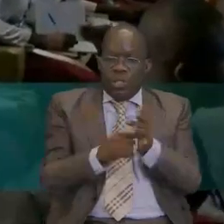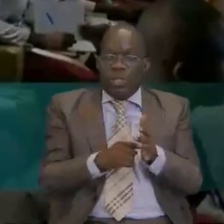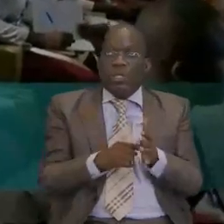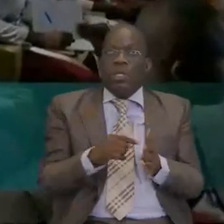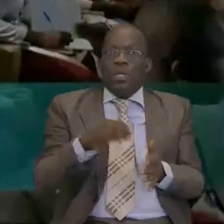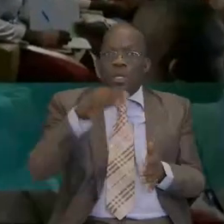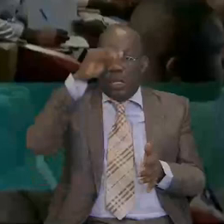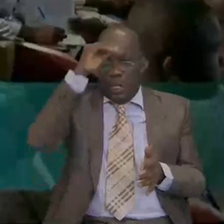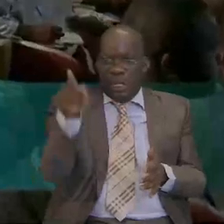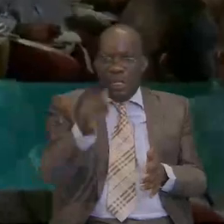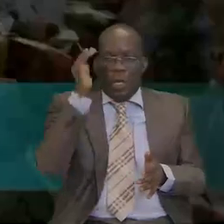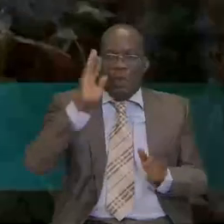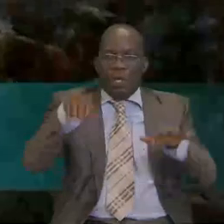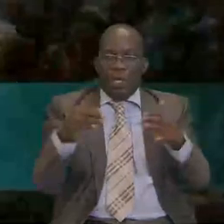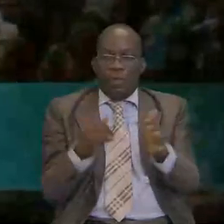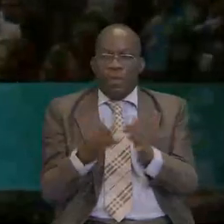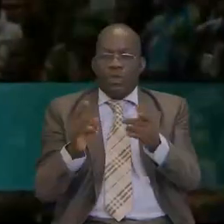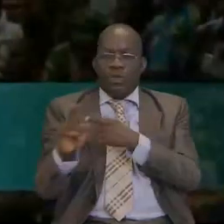chose.